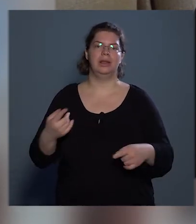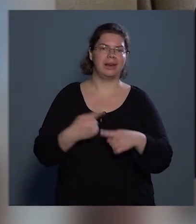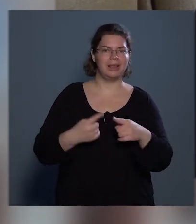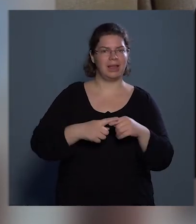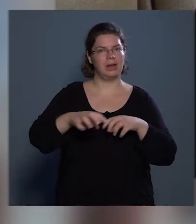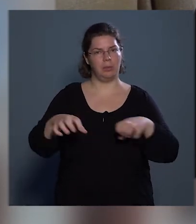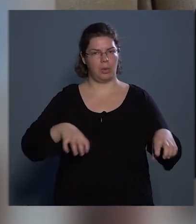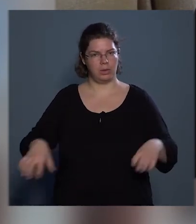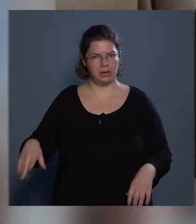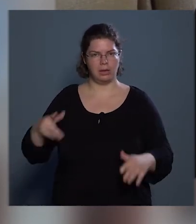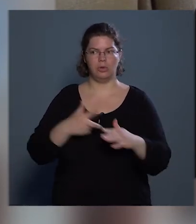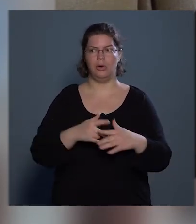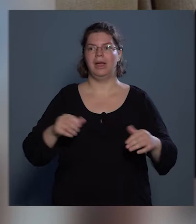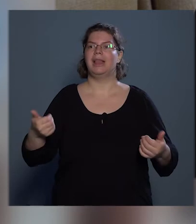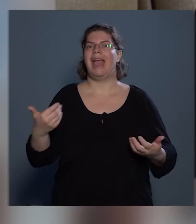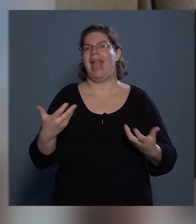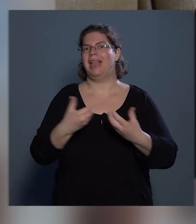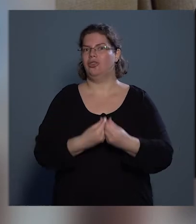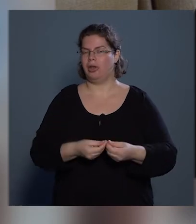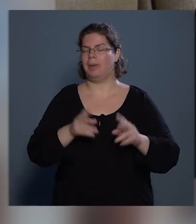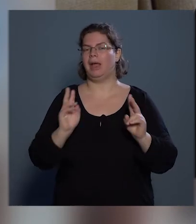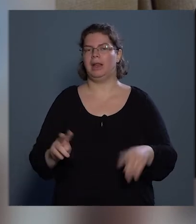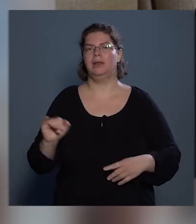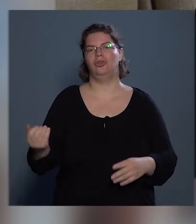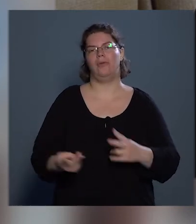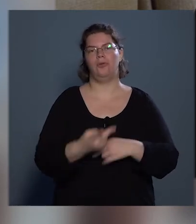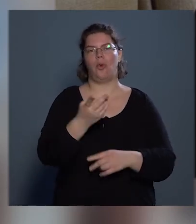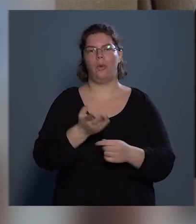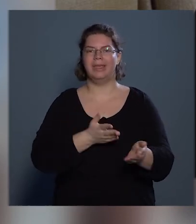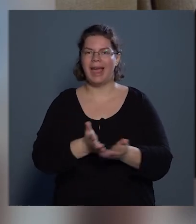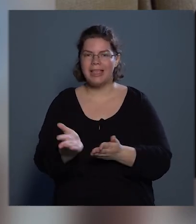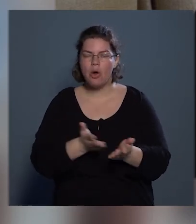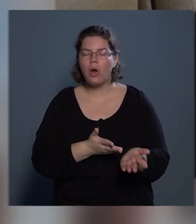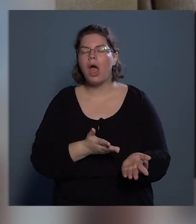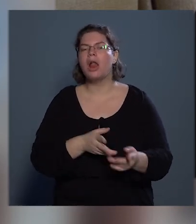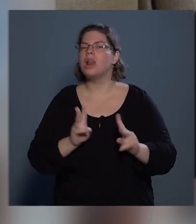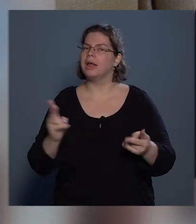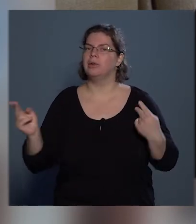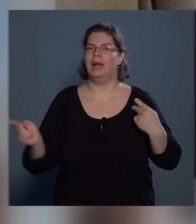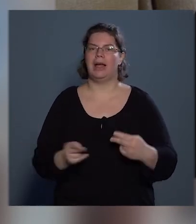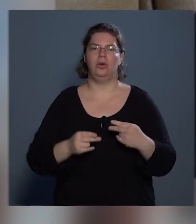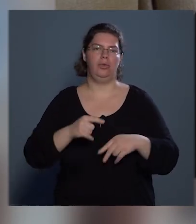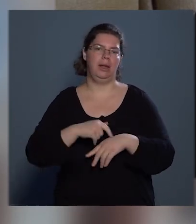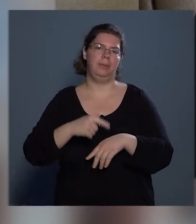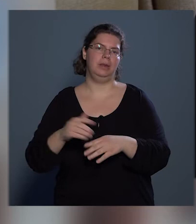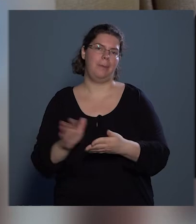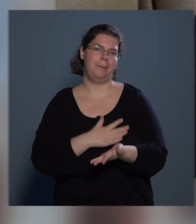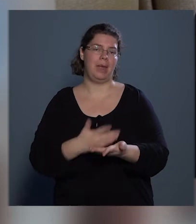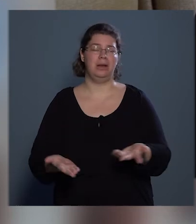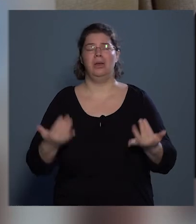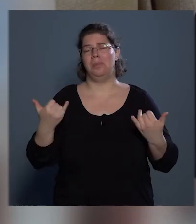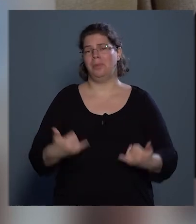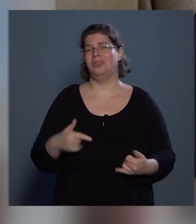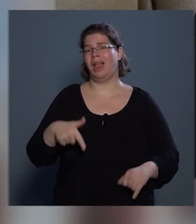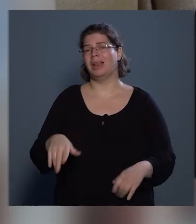a dolgokat, egységben kellene, és a fő irányokat pedig a lehető legrövidebb időn belül, most ugyan ennek az